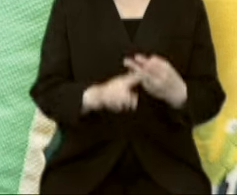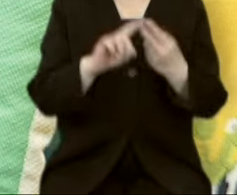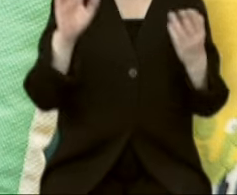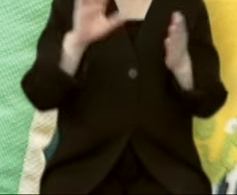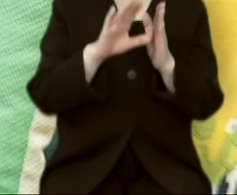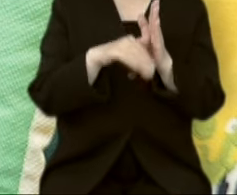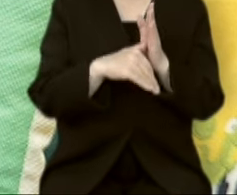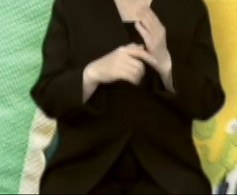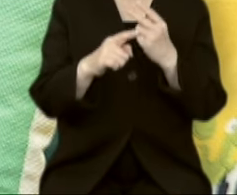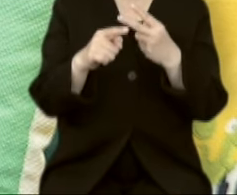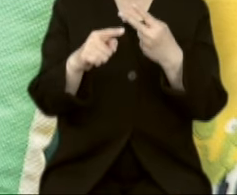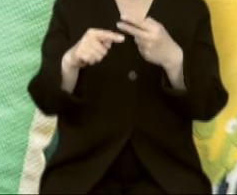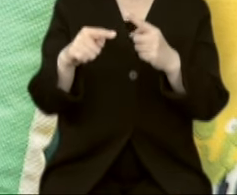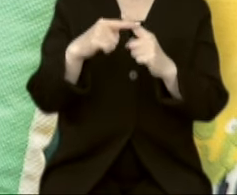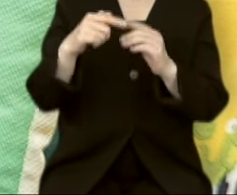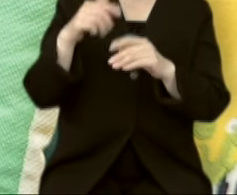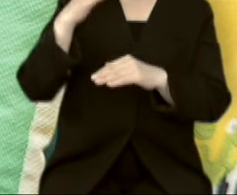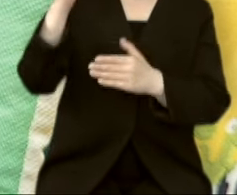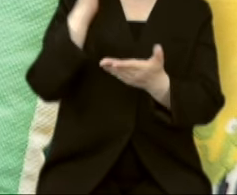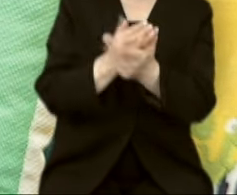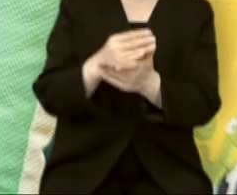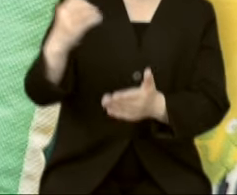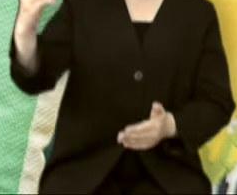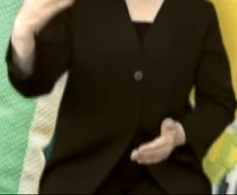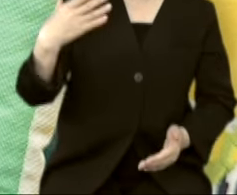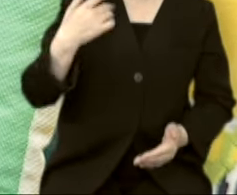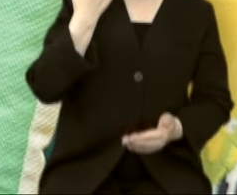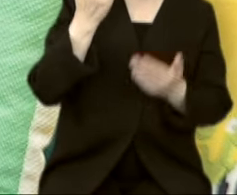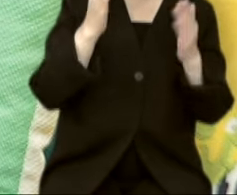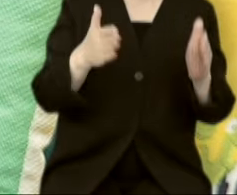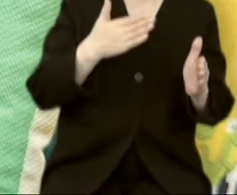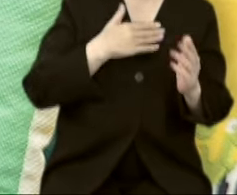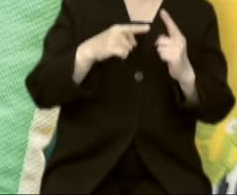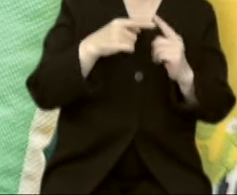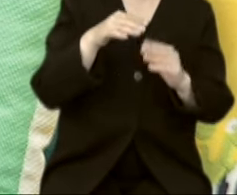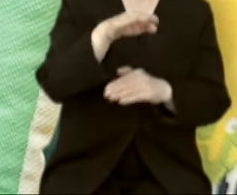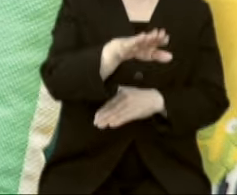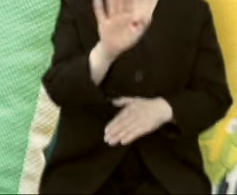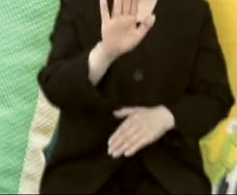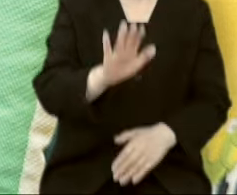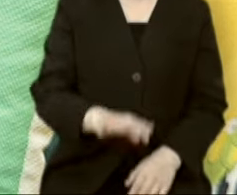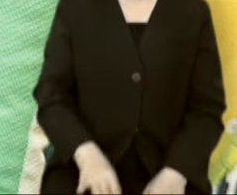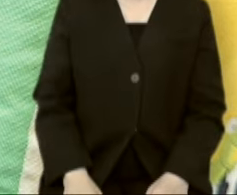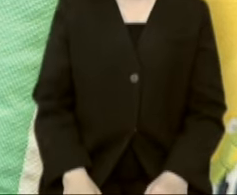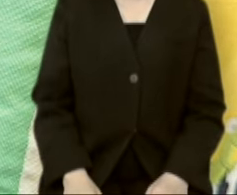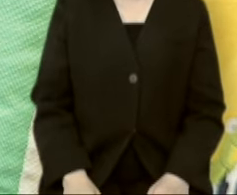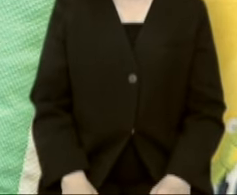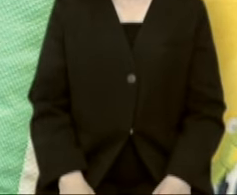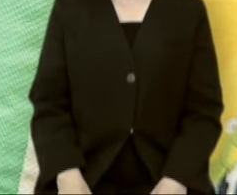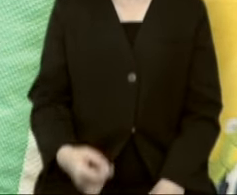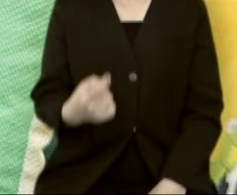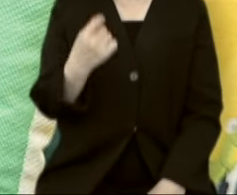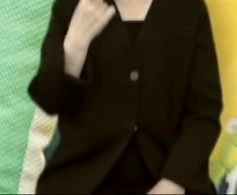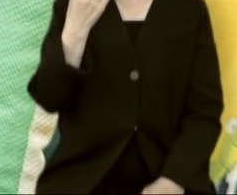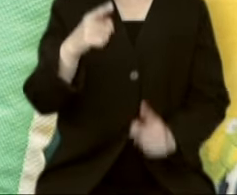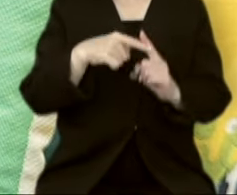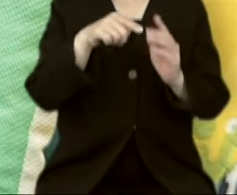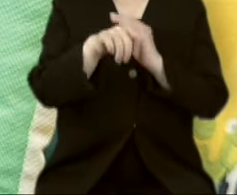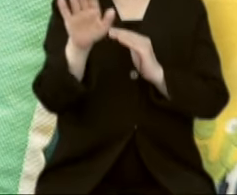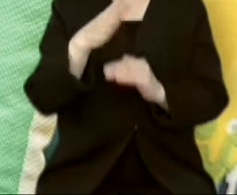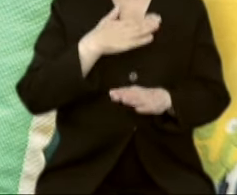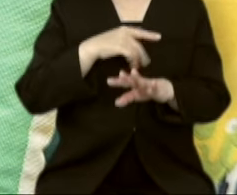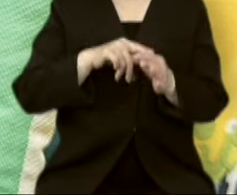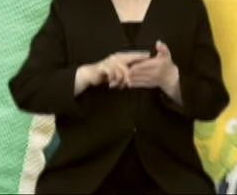돼서는 교회를 못 다니게 하니까 한 달 정도 제가 교회를 안 나가 본 적이 있어요. 근데 한 달 정도 교회를 안 나가니까